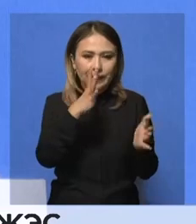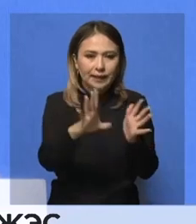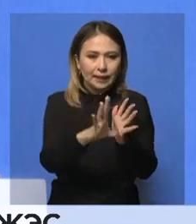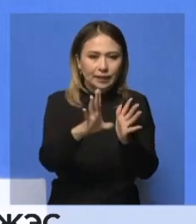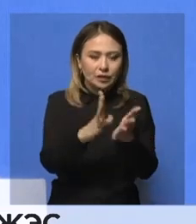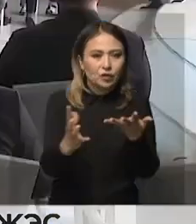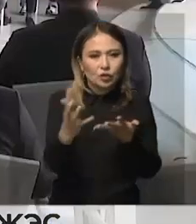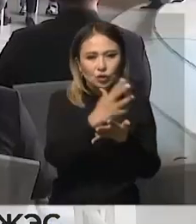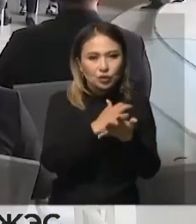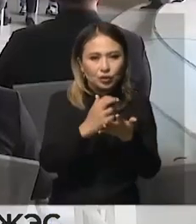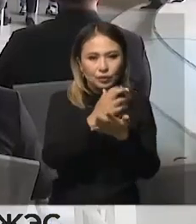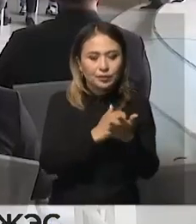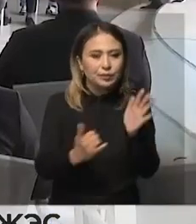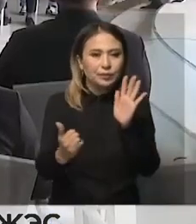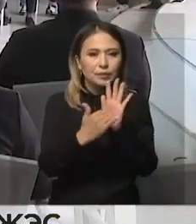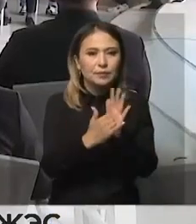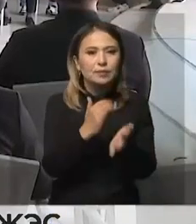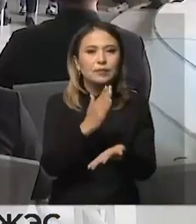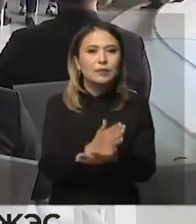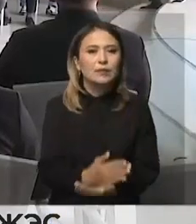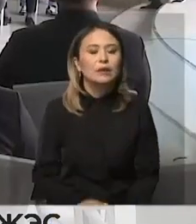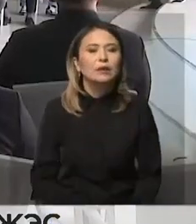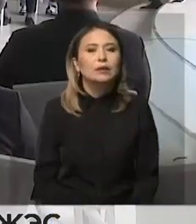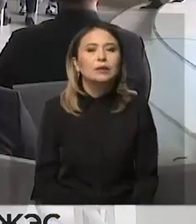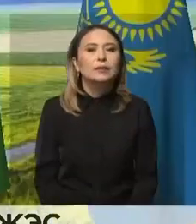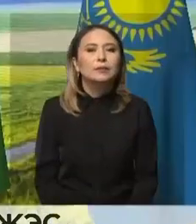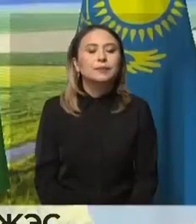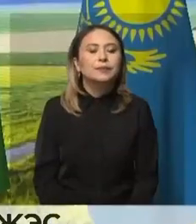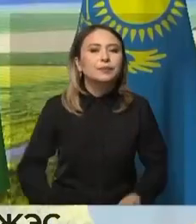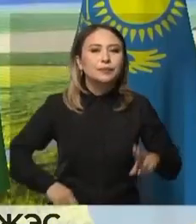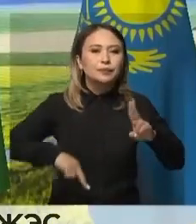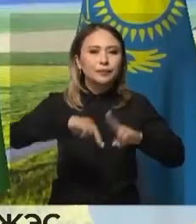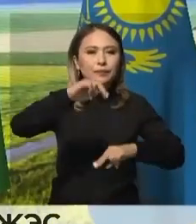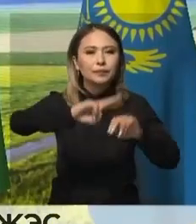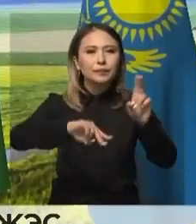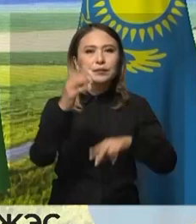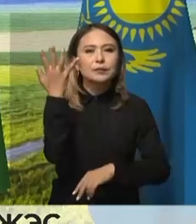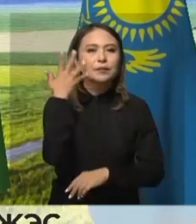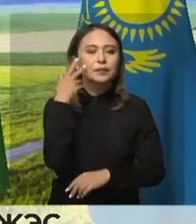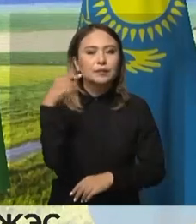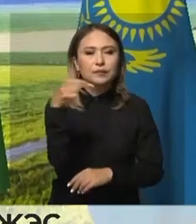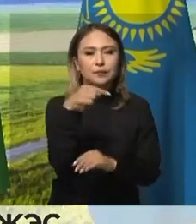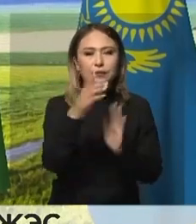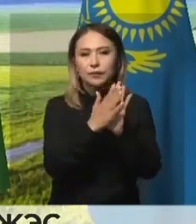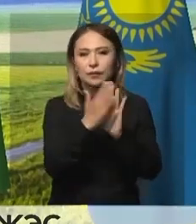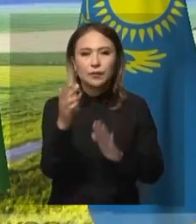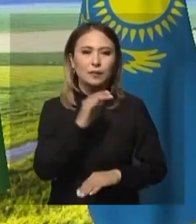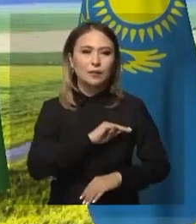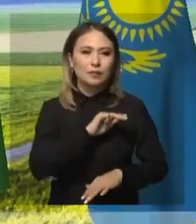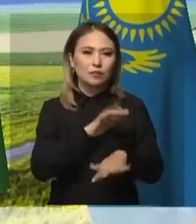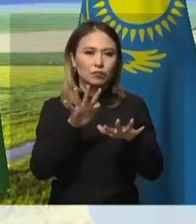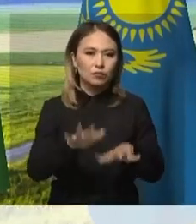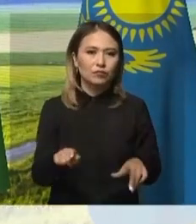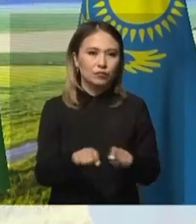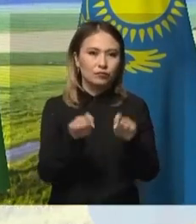энергиясын жинақтау жүйесі енгізілгелі жатыр. Құрылыс кезінде 1000-нан астам жаңа жұмыс орын